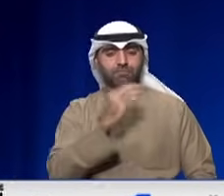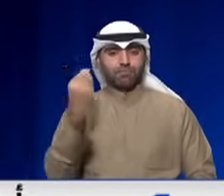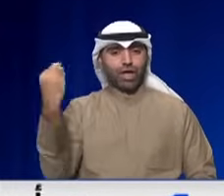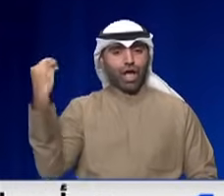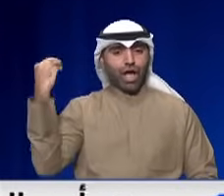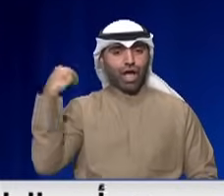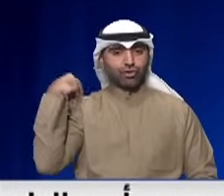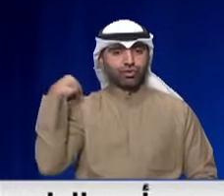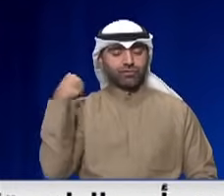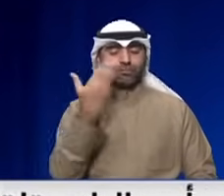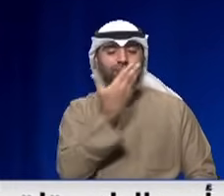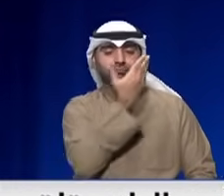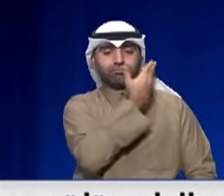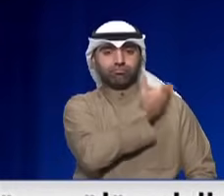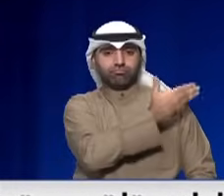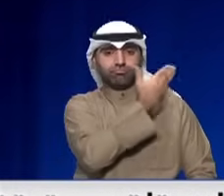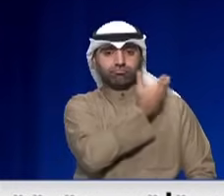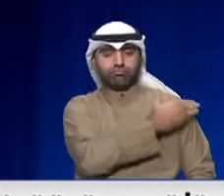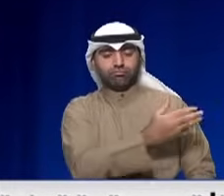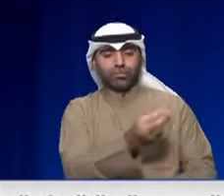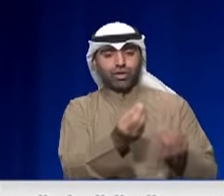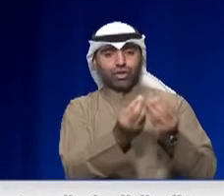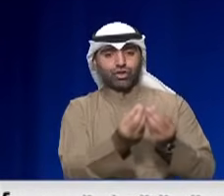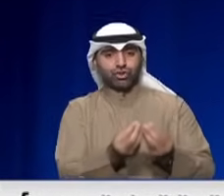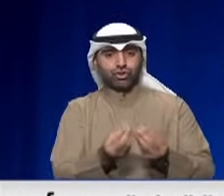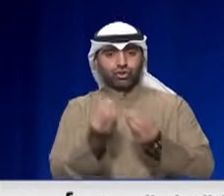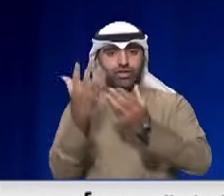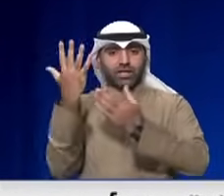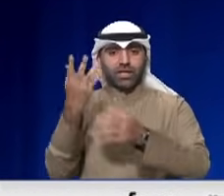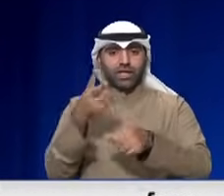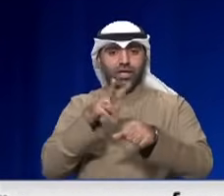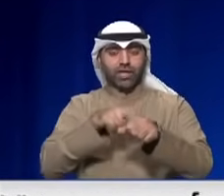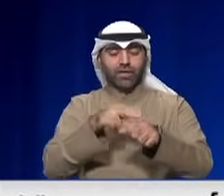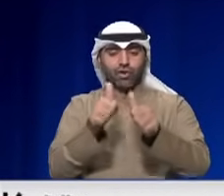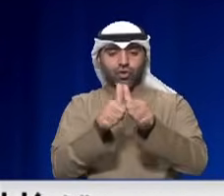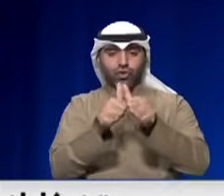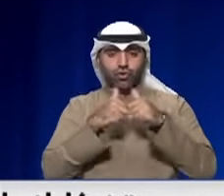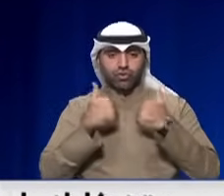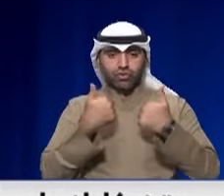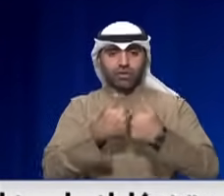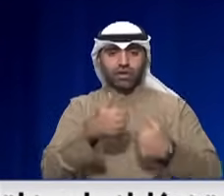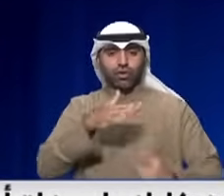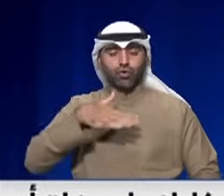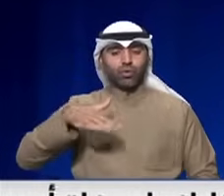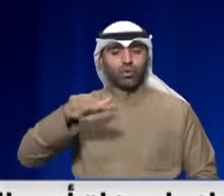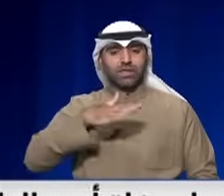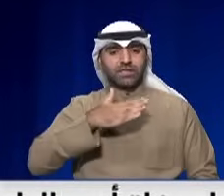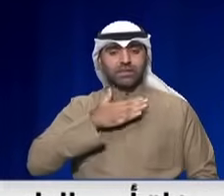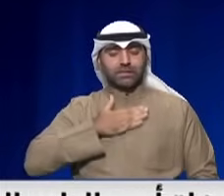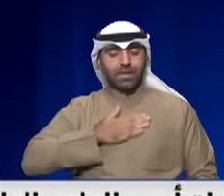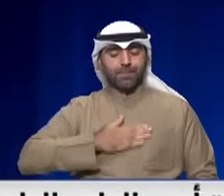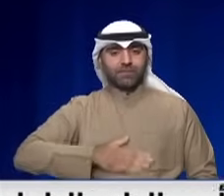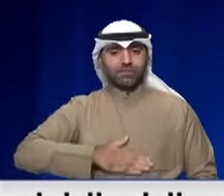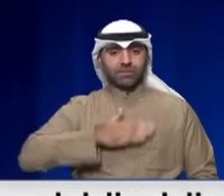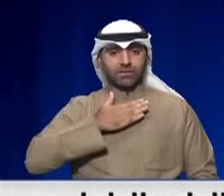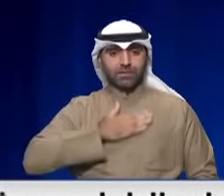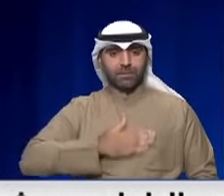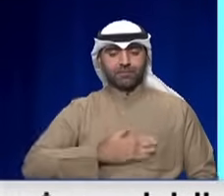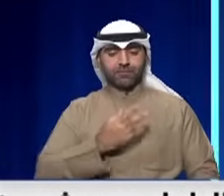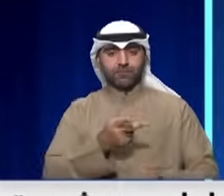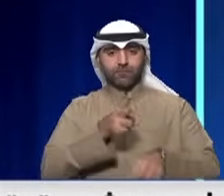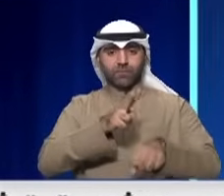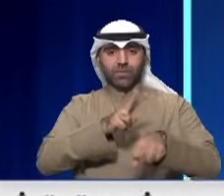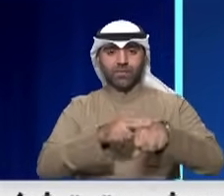بواسع رحمته ومغفرته وان يلهم سموه رعاه الله جميل الصبري وحسن العزاء هذا وقد بعث حضره صاحب